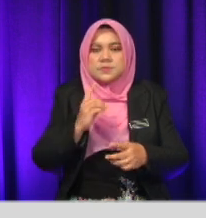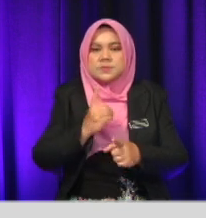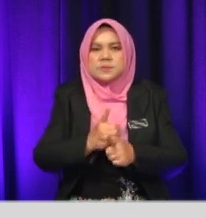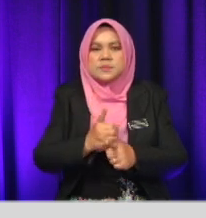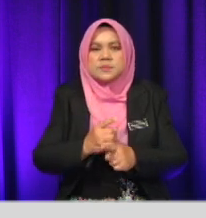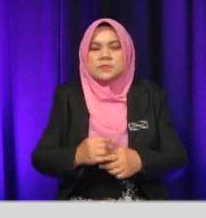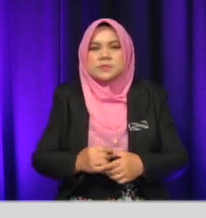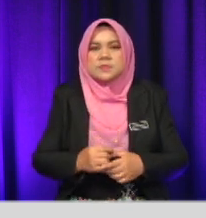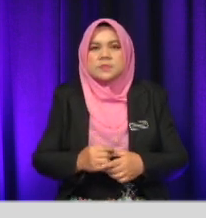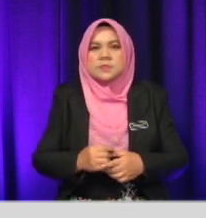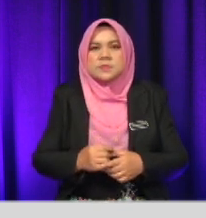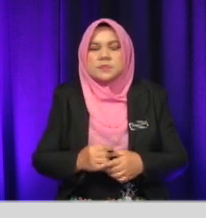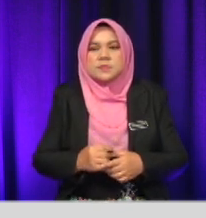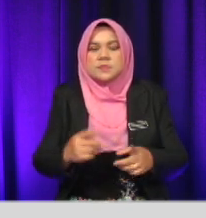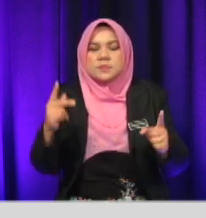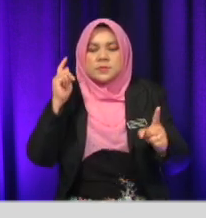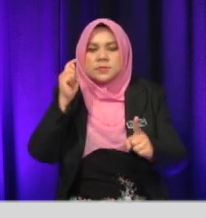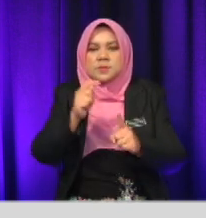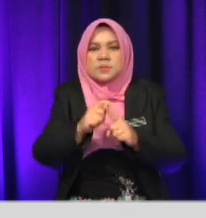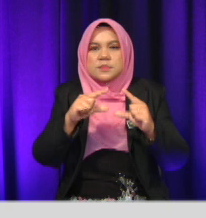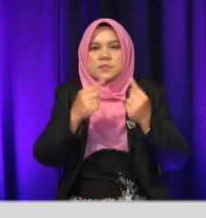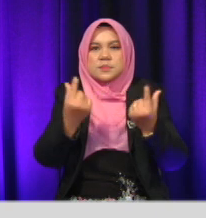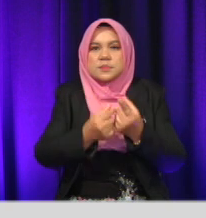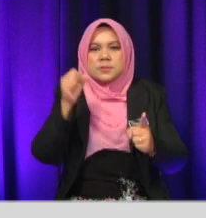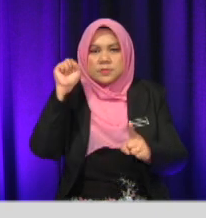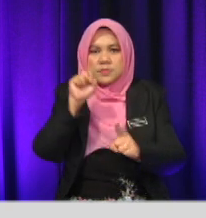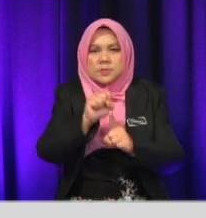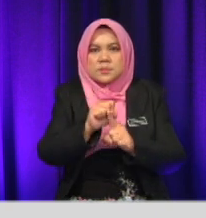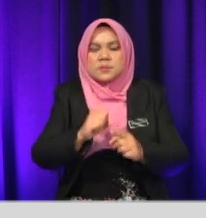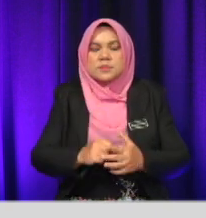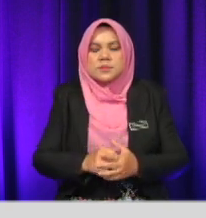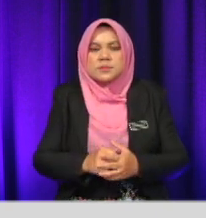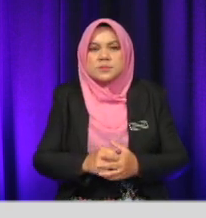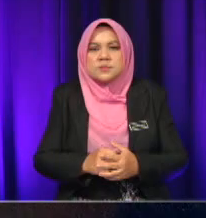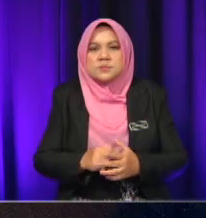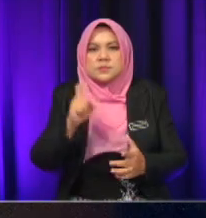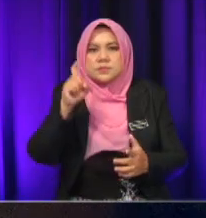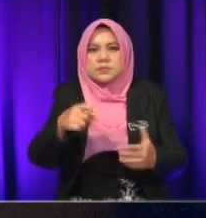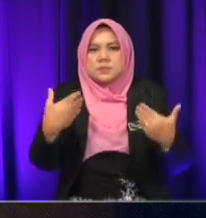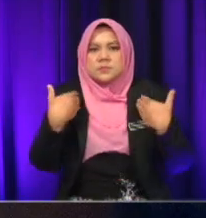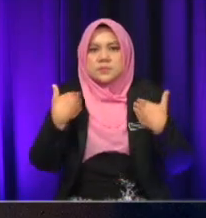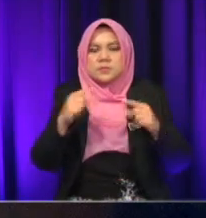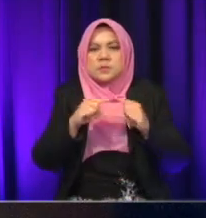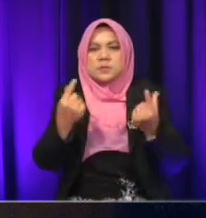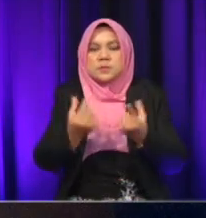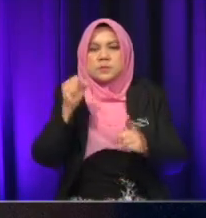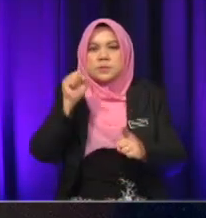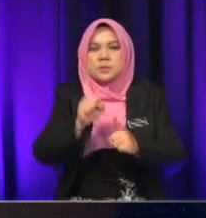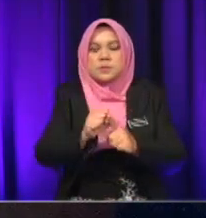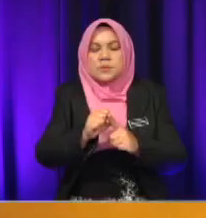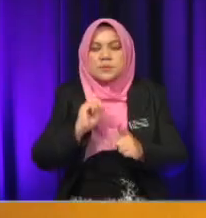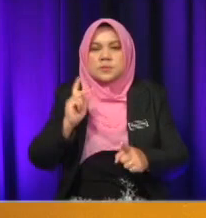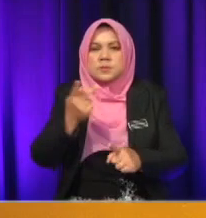Tidak bersifat peribadi, ditujukan kepada golongan sasaran. Okay. Mesti kena ada golongan sasaran tu. Betul cikgu. Kalau tidak